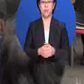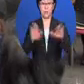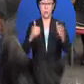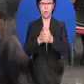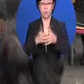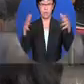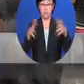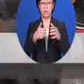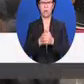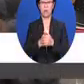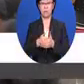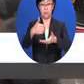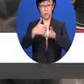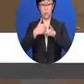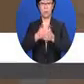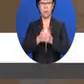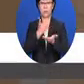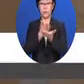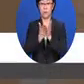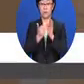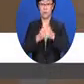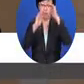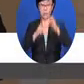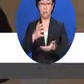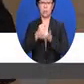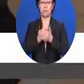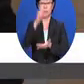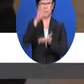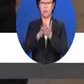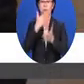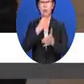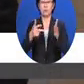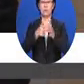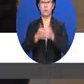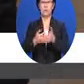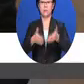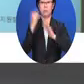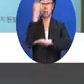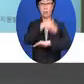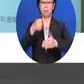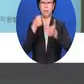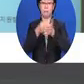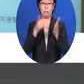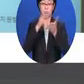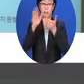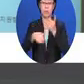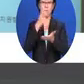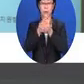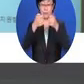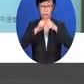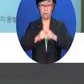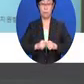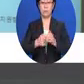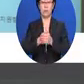이번 공청회에서 수렴된 다양한 의견을 반영해 천안시 복지재단 설립 계획을 확정한 후 조례 제정을